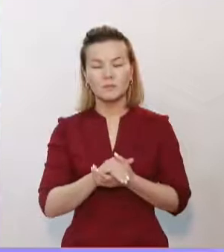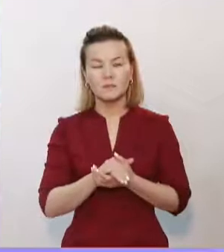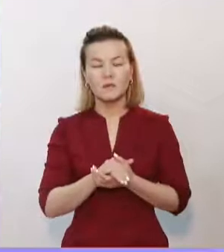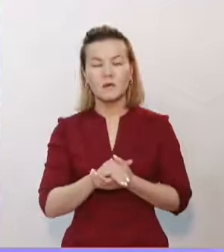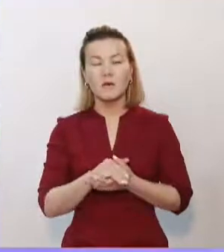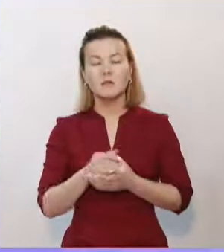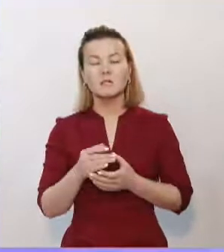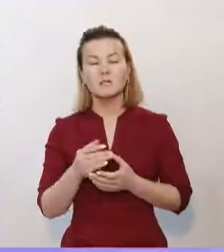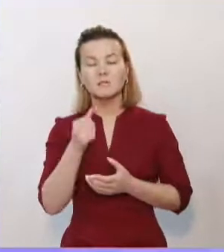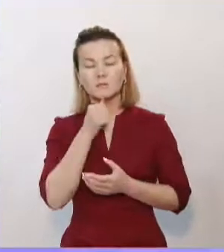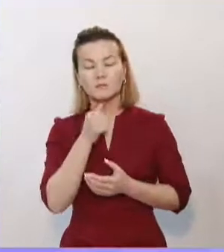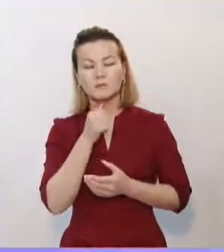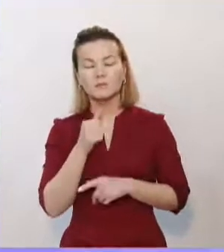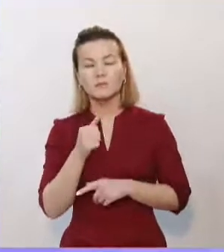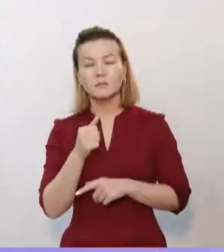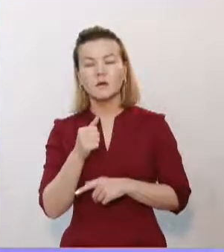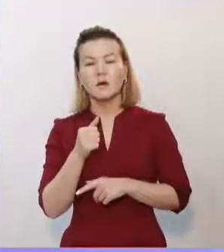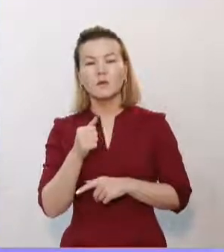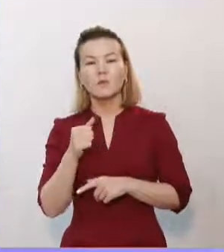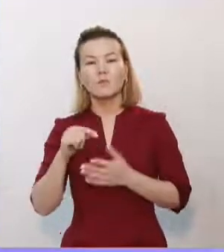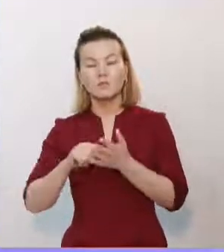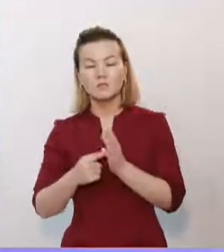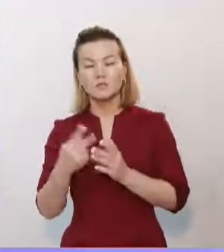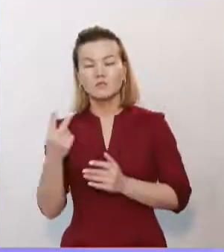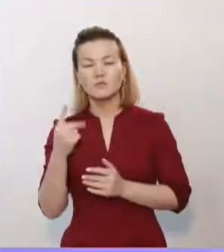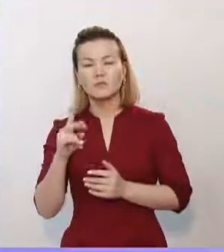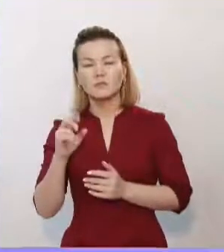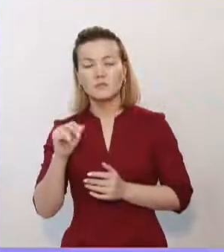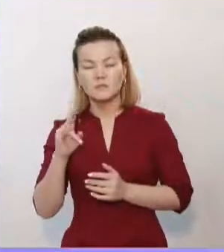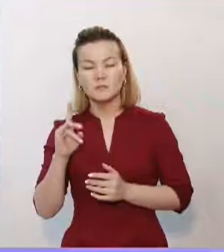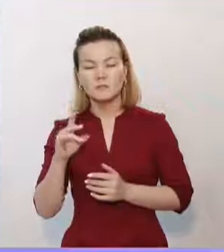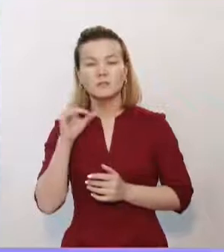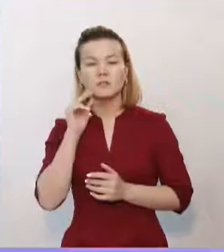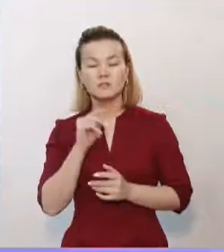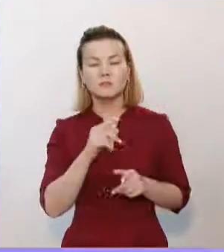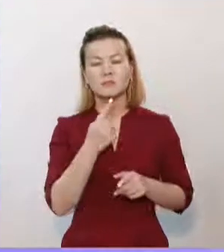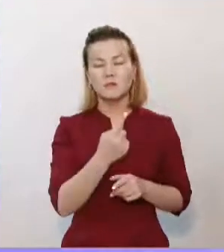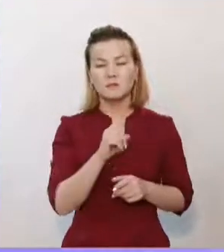познакомитесь с приемом умножения двузначных чисел на однозначные.